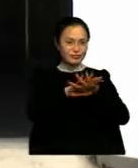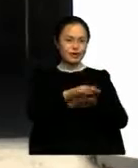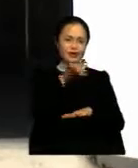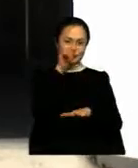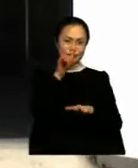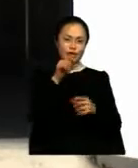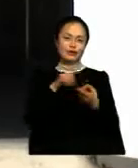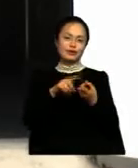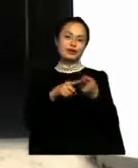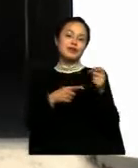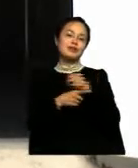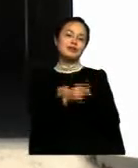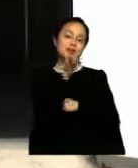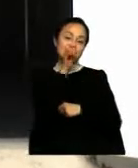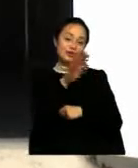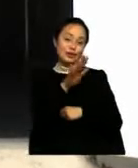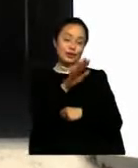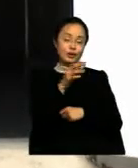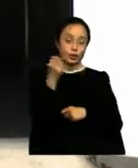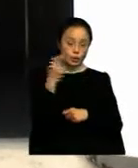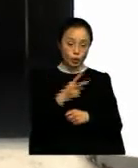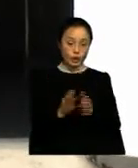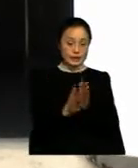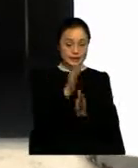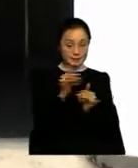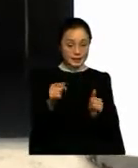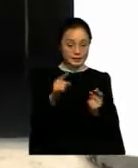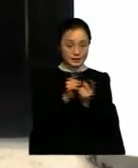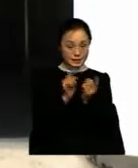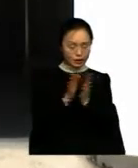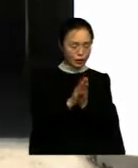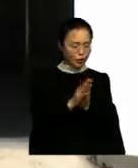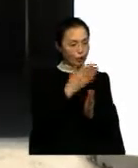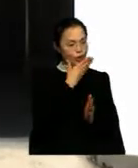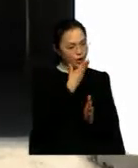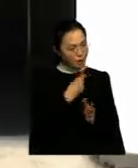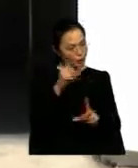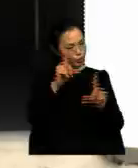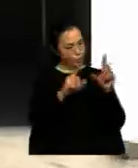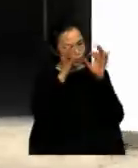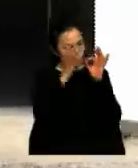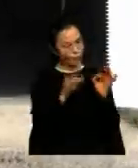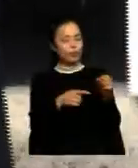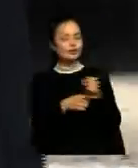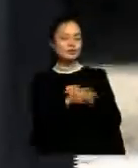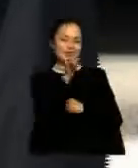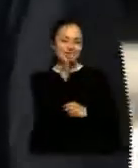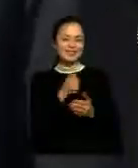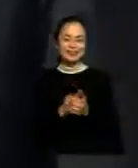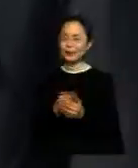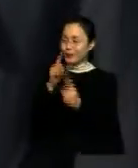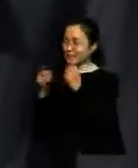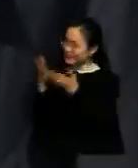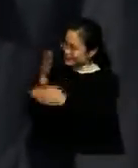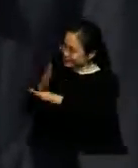시책이야말로 행복해지는 그 모습을 보고 너무 의미가 있었다고 판단을 하고 있습니다. 예. 네, 오늘 말씀